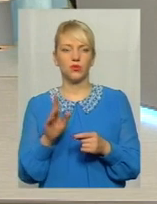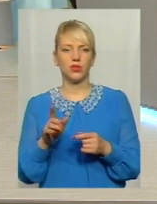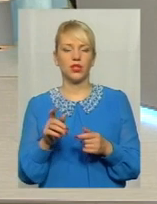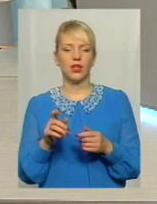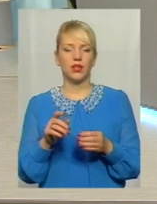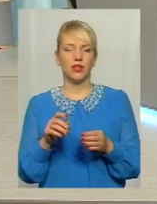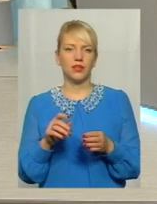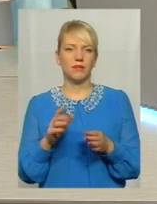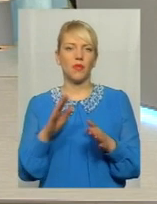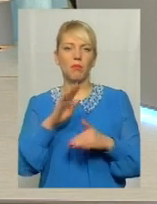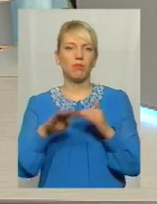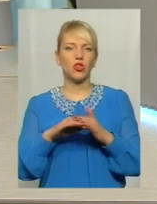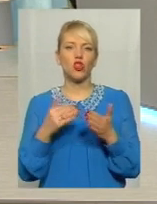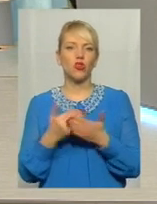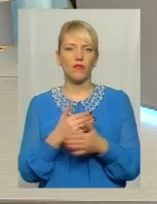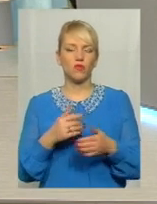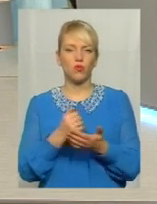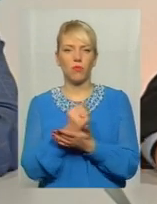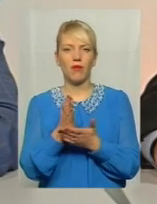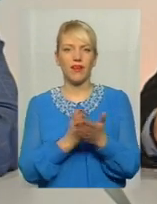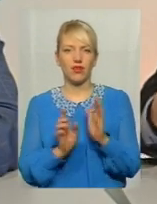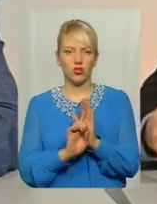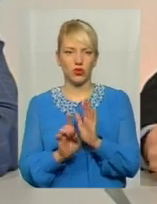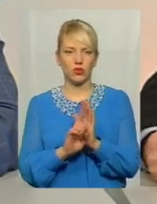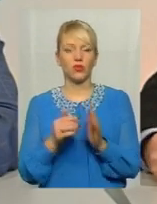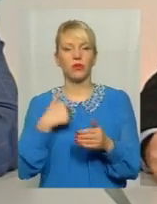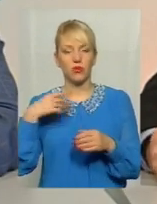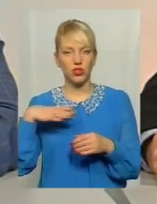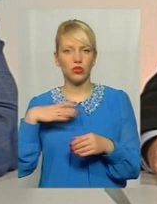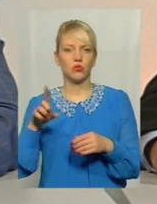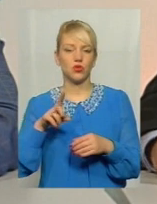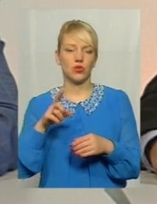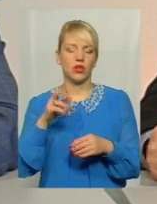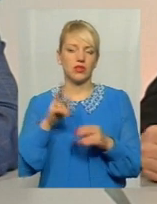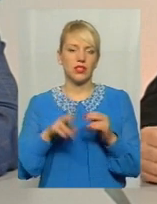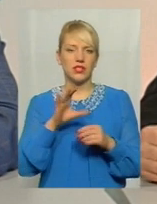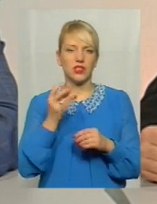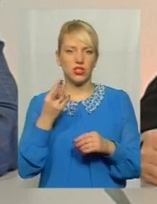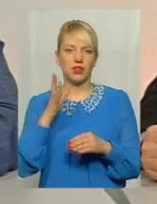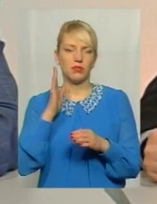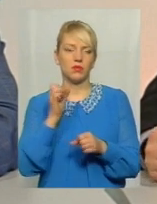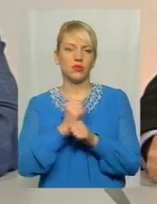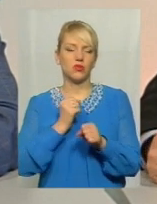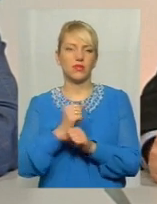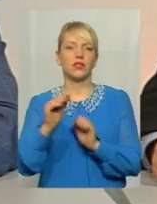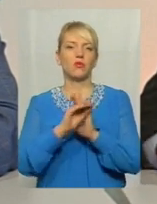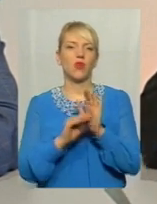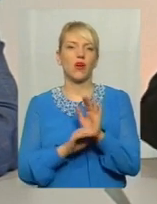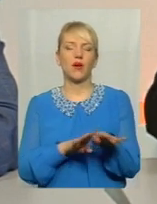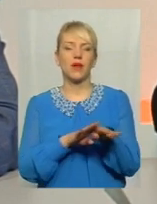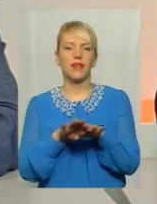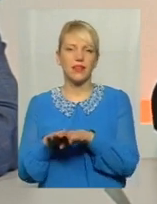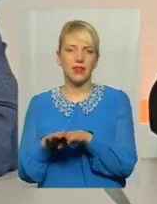під ту нову мережу. І десь до кінця місяця ми вже очікуємо, до кінця січня, що в нас буде працювати програма вже єдина,